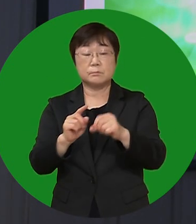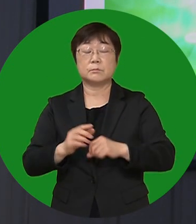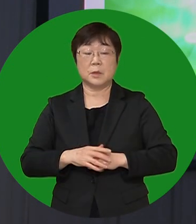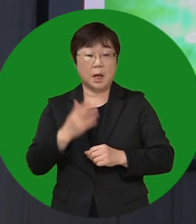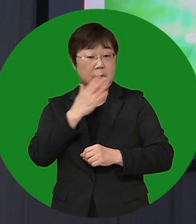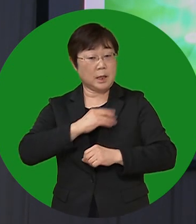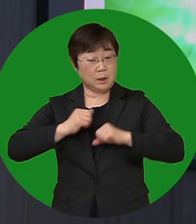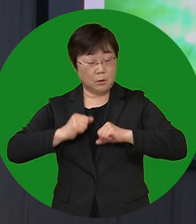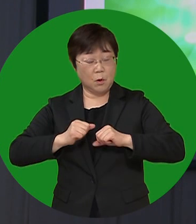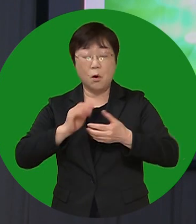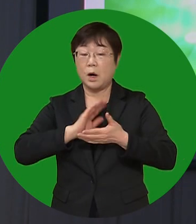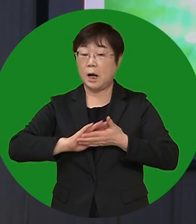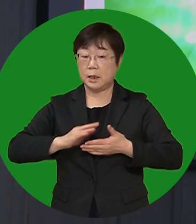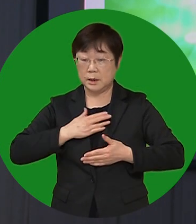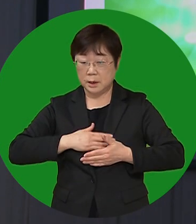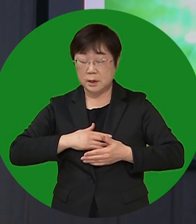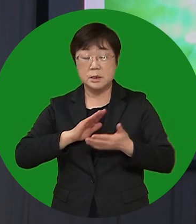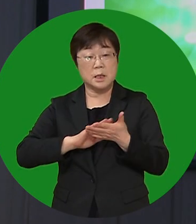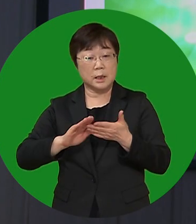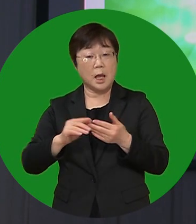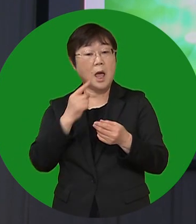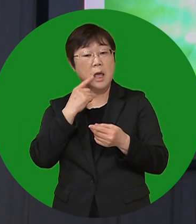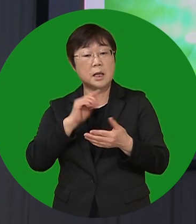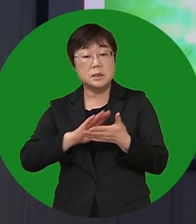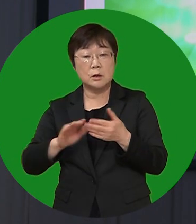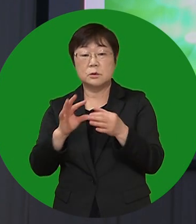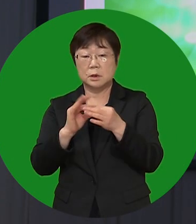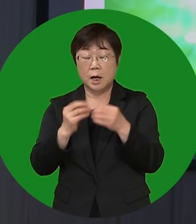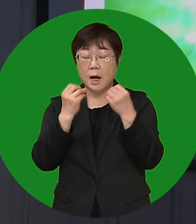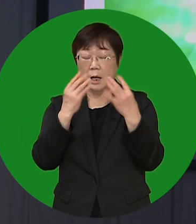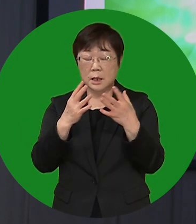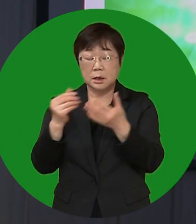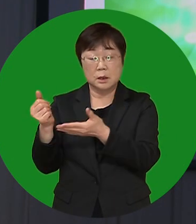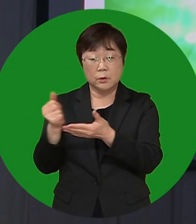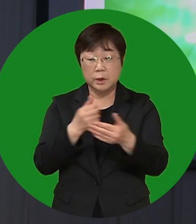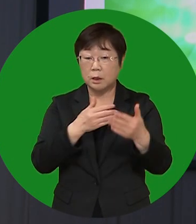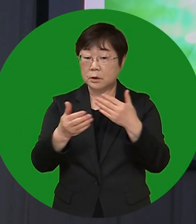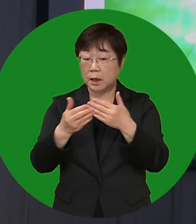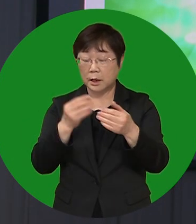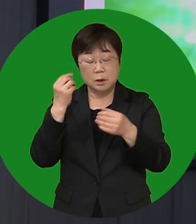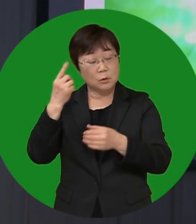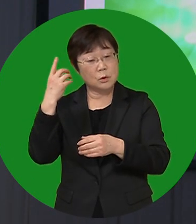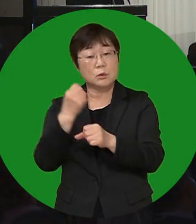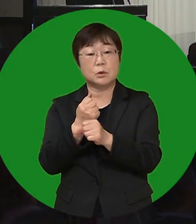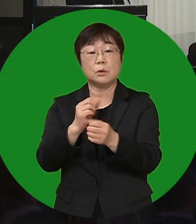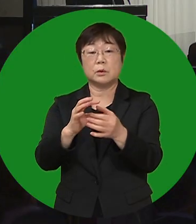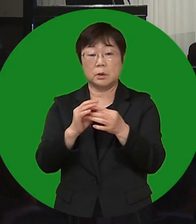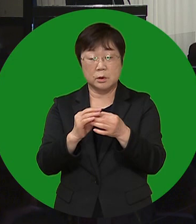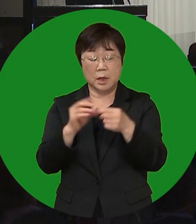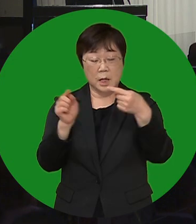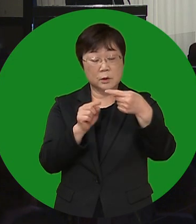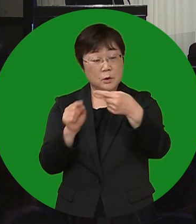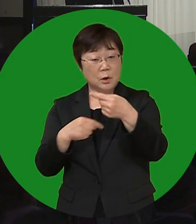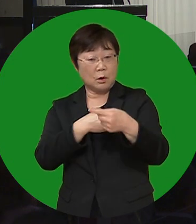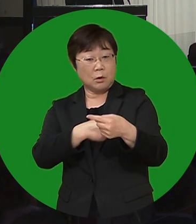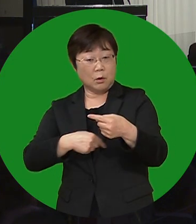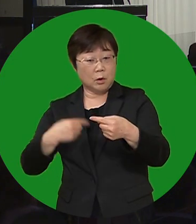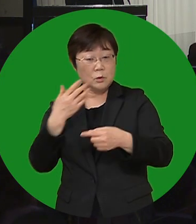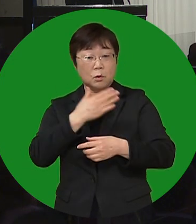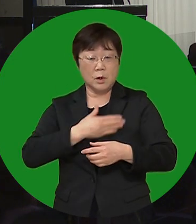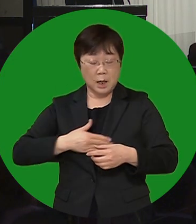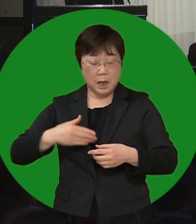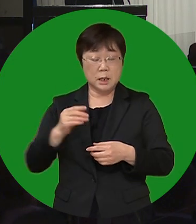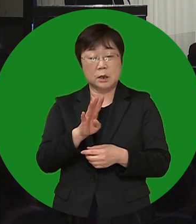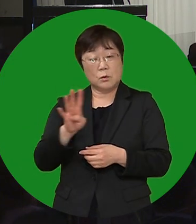健康快適清潔衛生を通じた新たな顧客体験の創造によって一人一人の心と体の